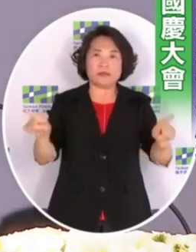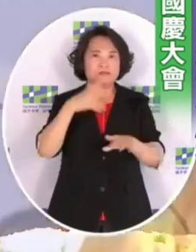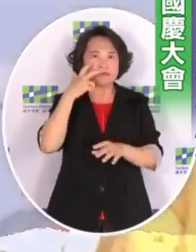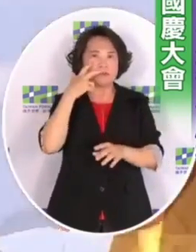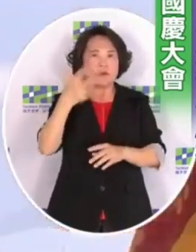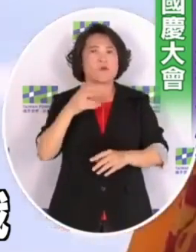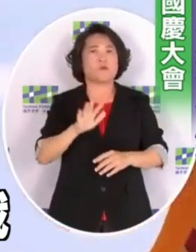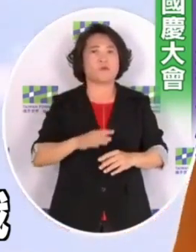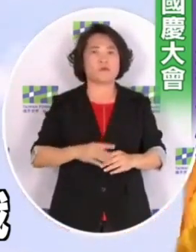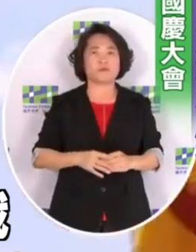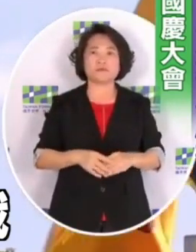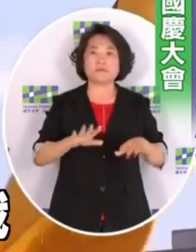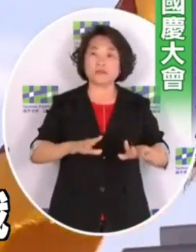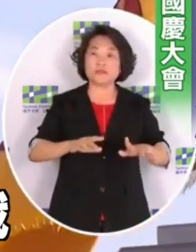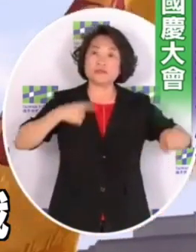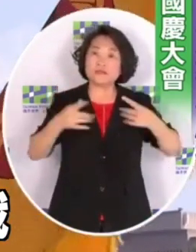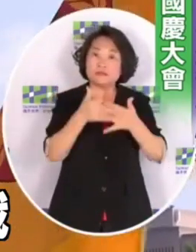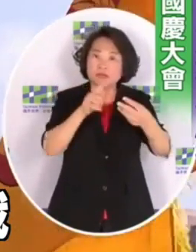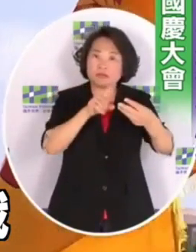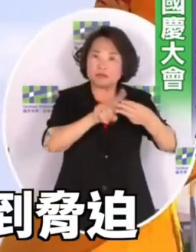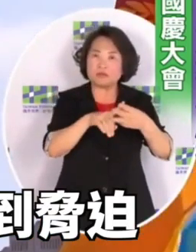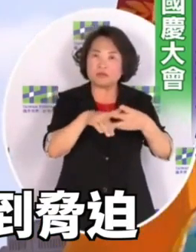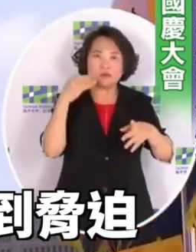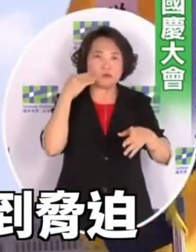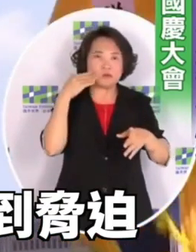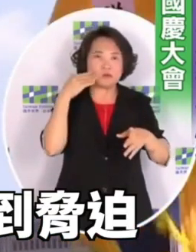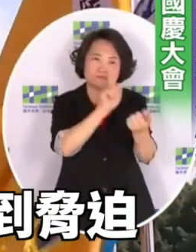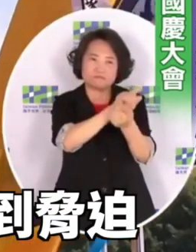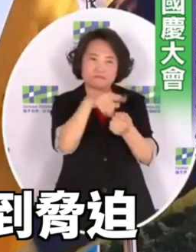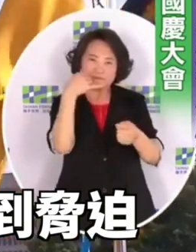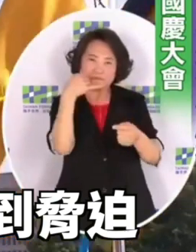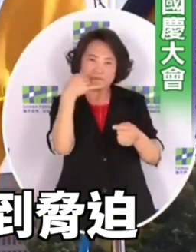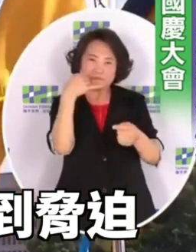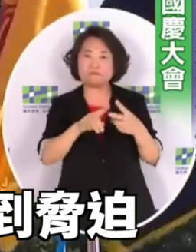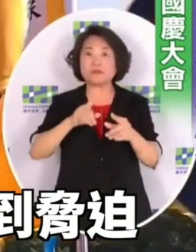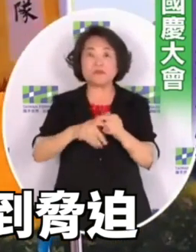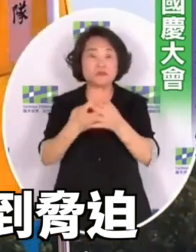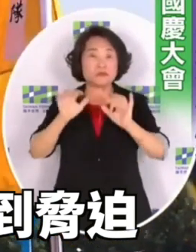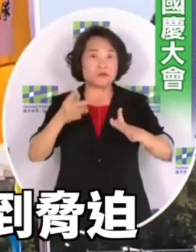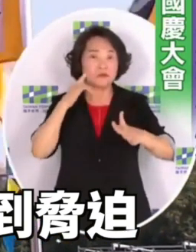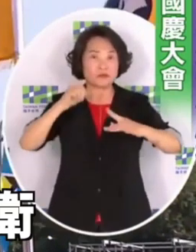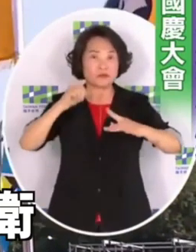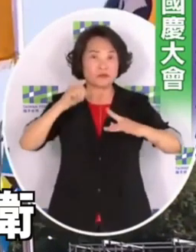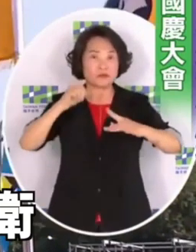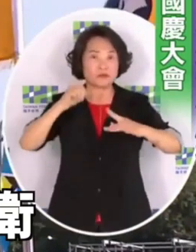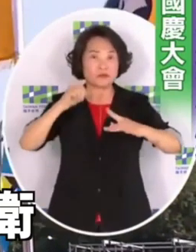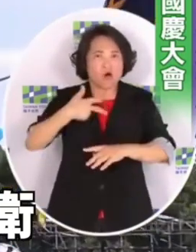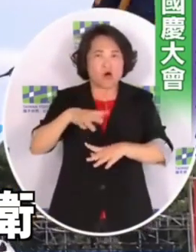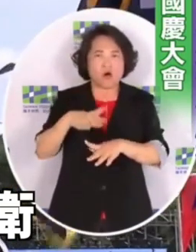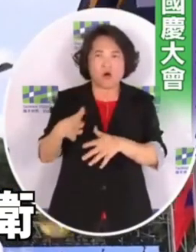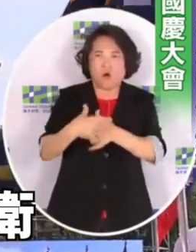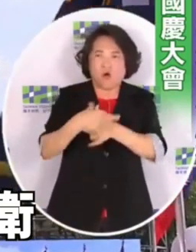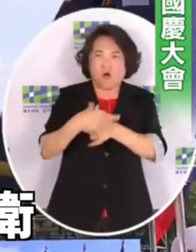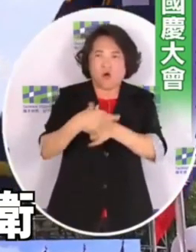同胞，当自由民主受到挑战，当中华民国的生存发展受到威胁，我们就